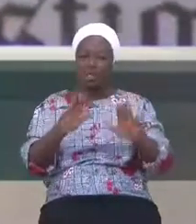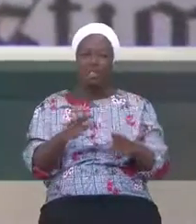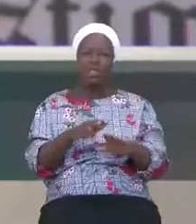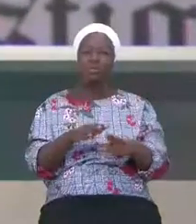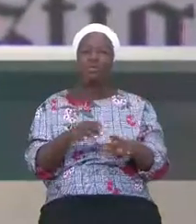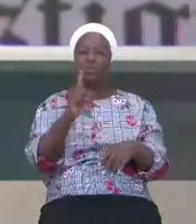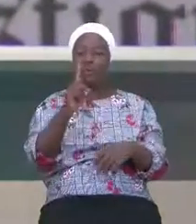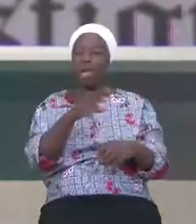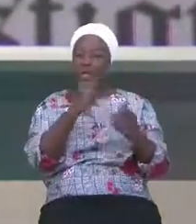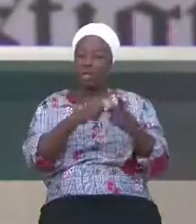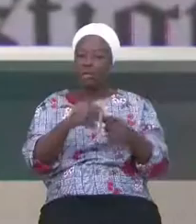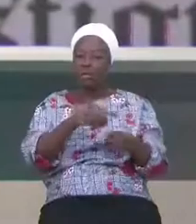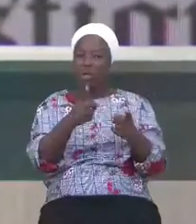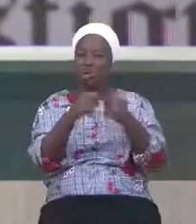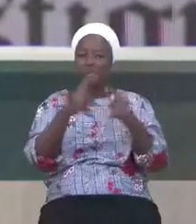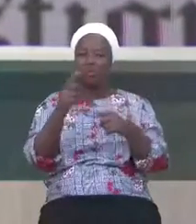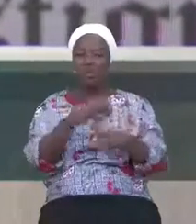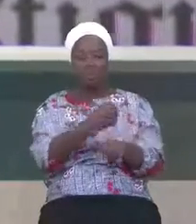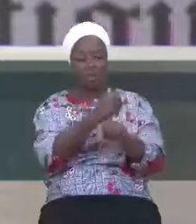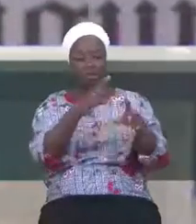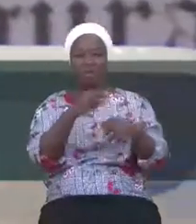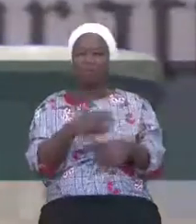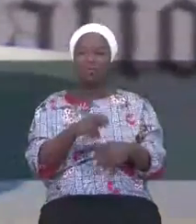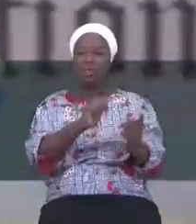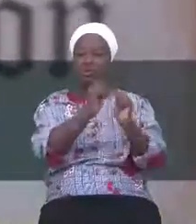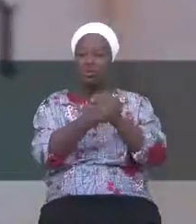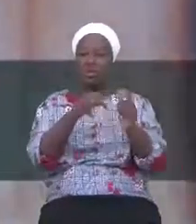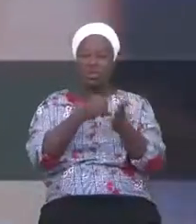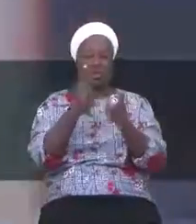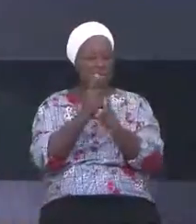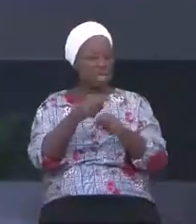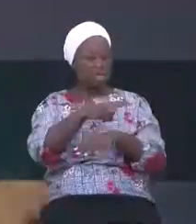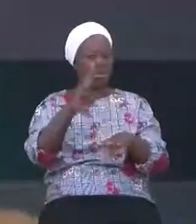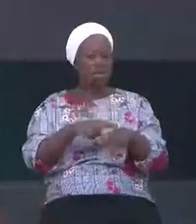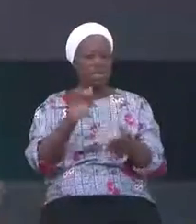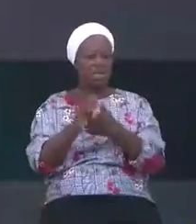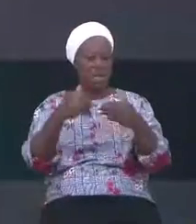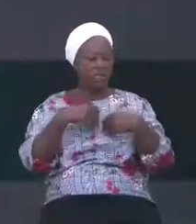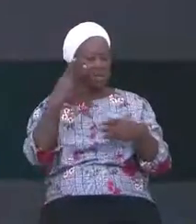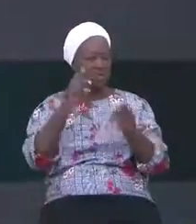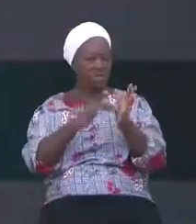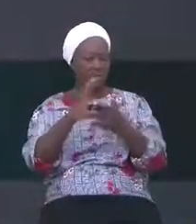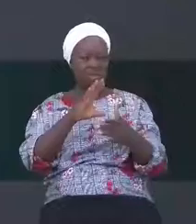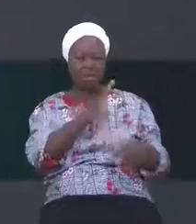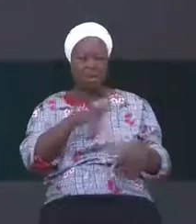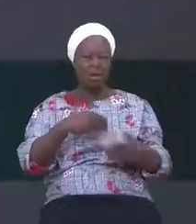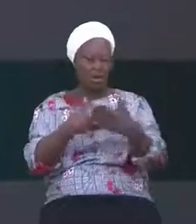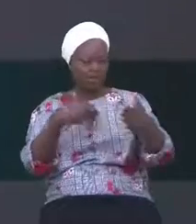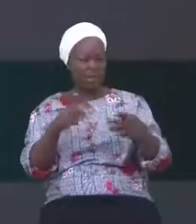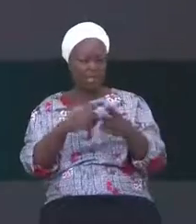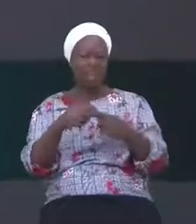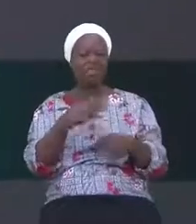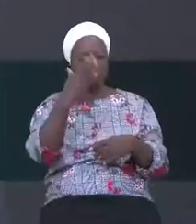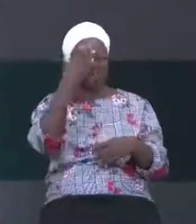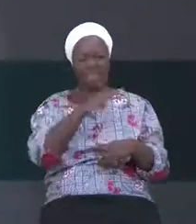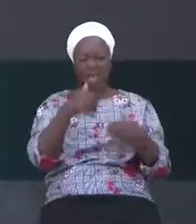venait sur cette montagne de transfiguration, c'est comme si ordinairement ils avaient vu Jésus-Christ avant, ils avaient même